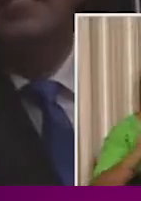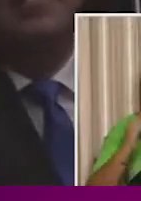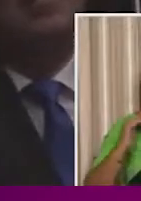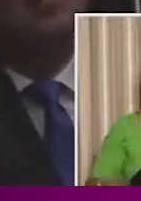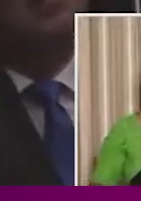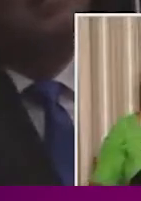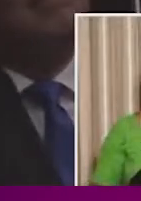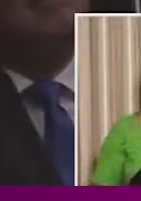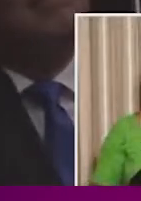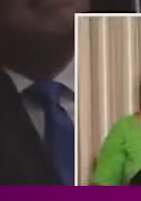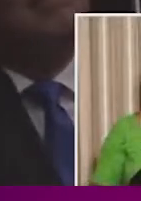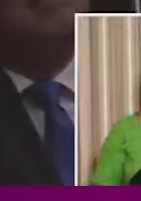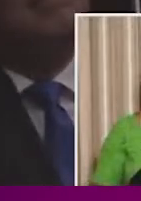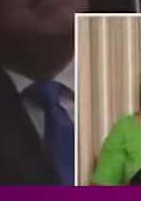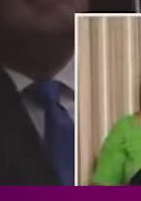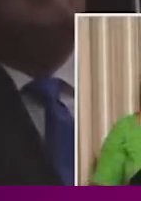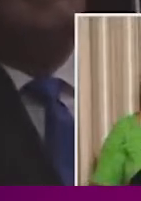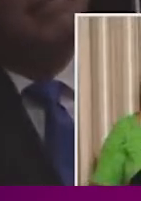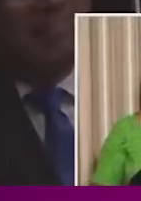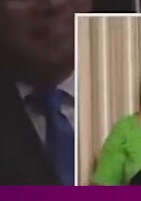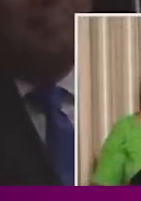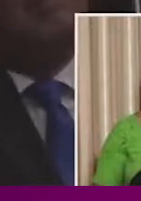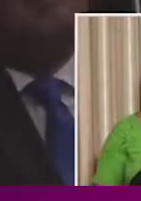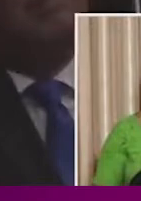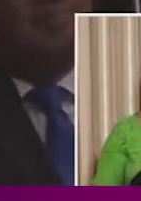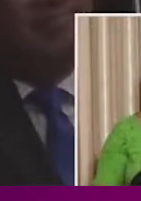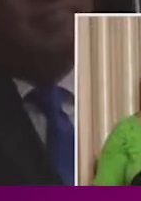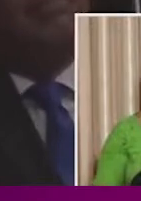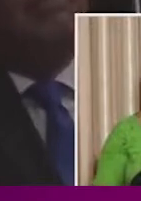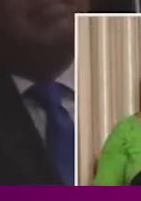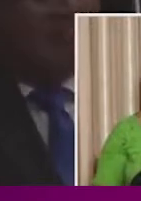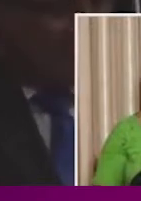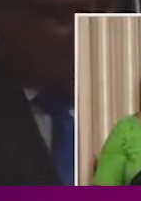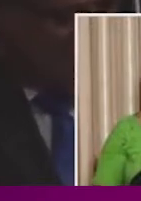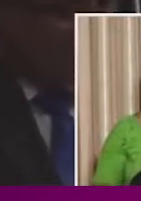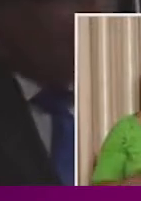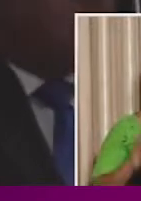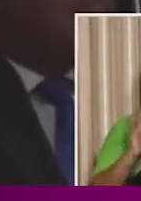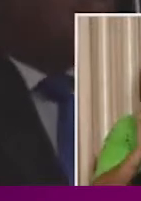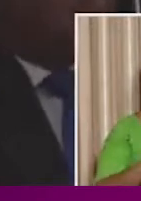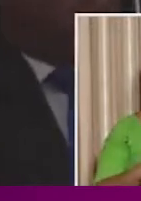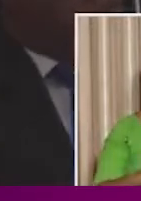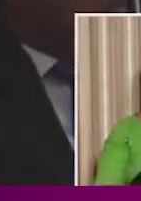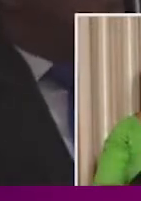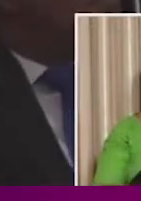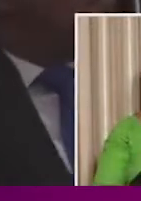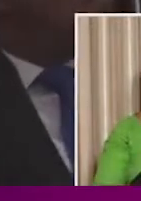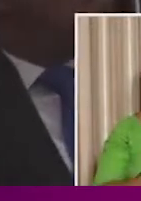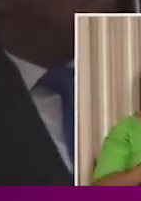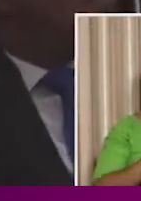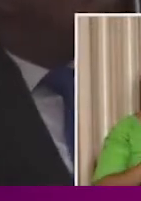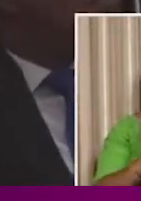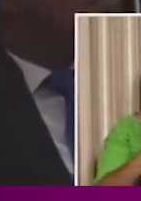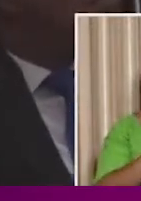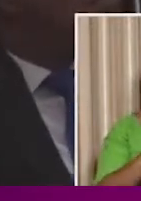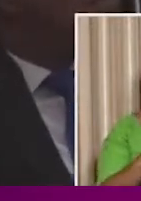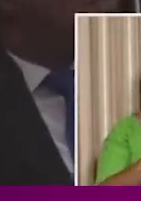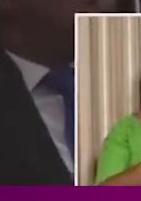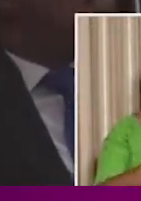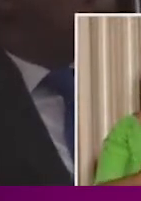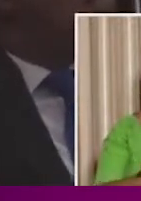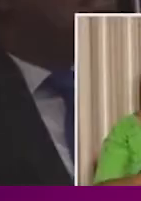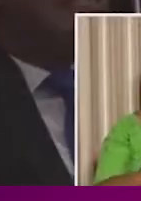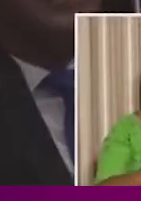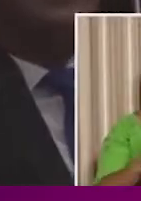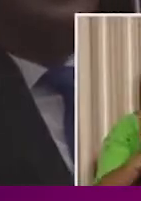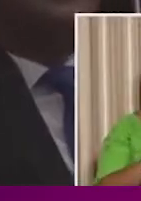தென்னாப்பிரிக்க அரசாங்கத்தின் நிலைப்பாட்டிற்கு ஆதரவளிப்பதாக எகிப்து அரசாங்கம் தெரிவித்துள்ளது. அதே போன்று பல நாடுகளும் அதற்கு